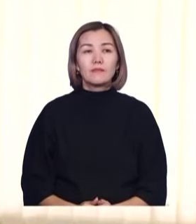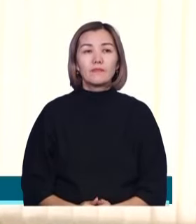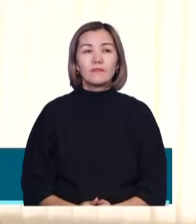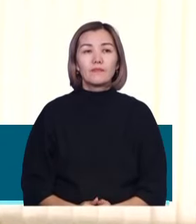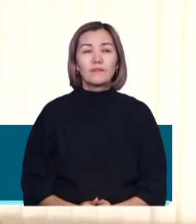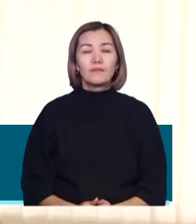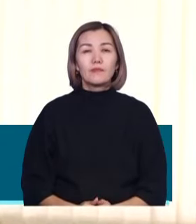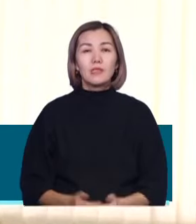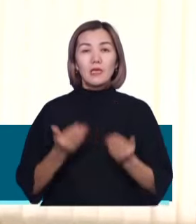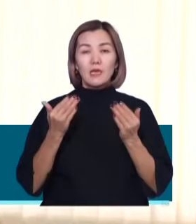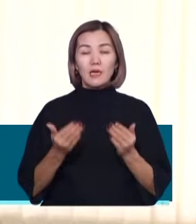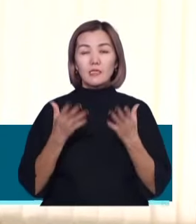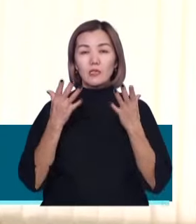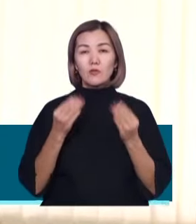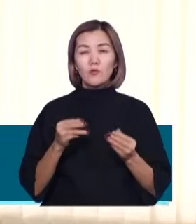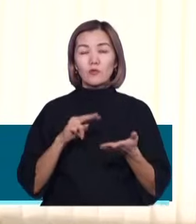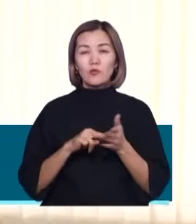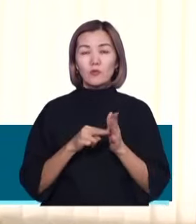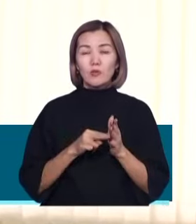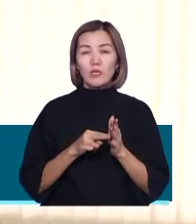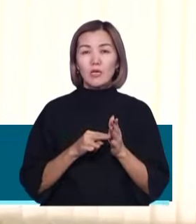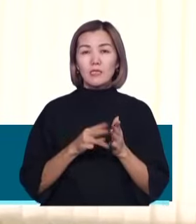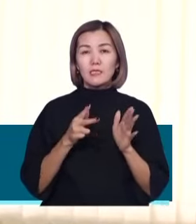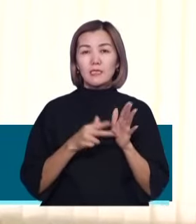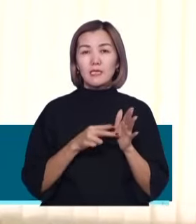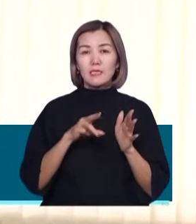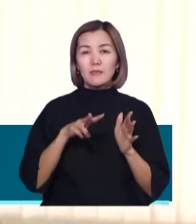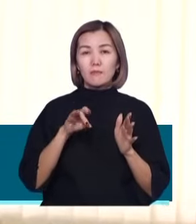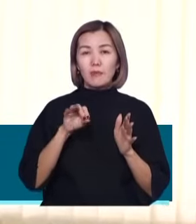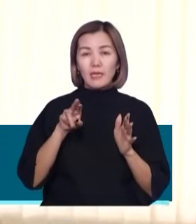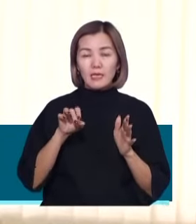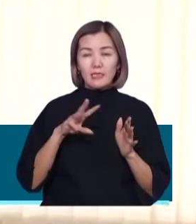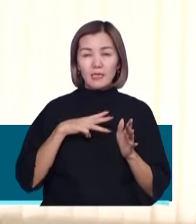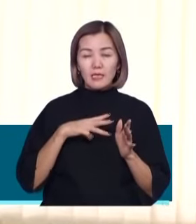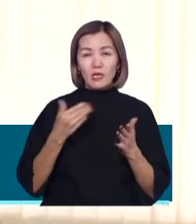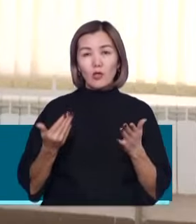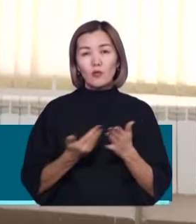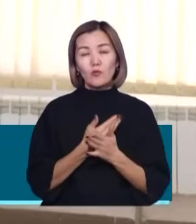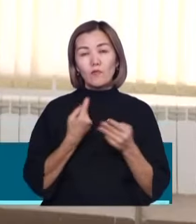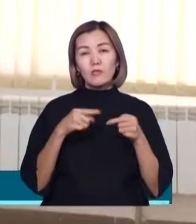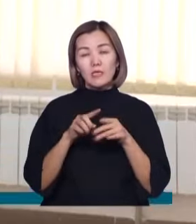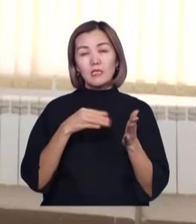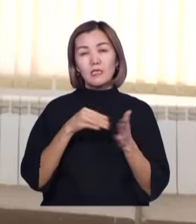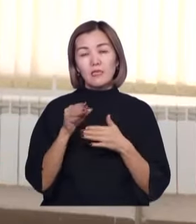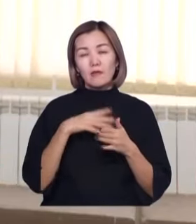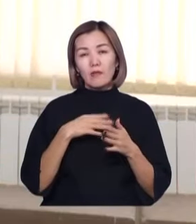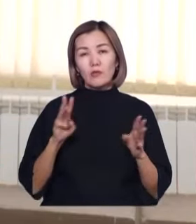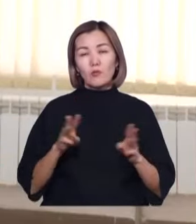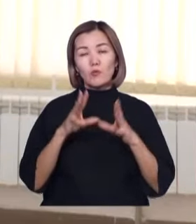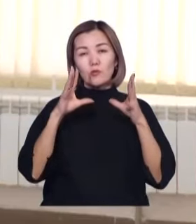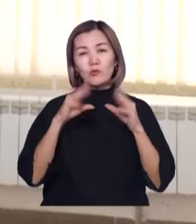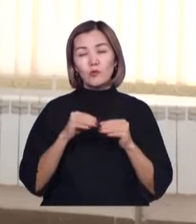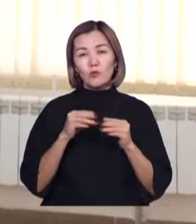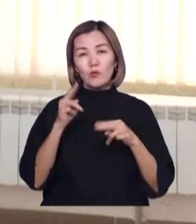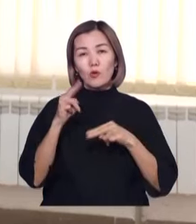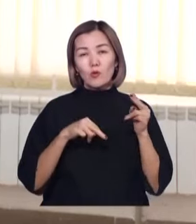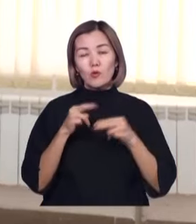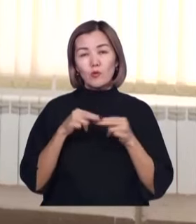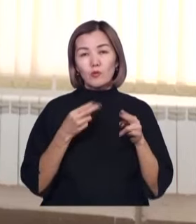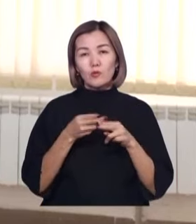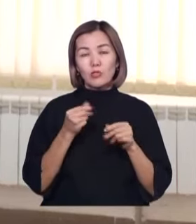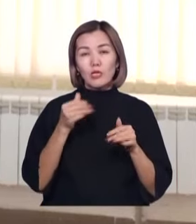миллиардов. Қазіргі таңда біз жоспарлаған бюджет 8 миллиард теңге. Аясында заманауи техника алынады. Өрт сөндіру нысандарының құрылысы да осы